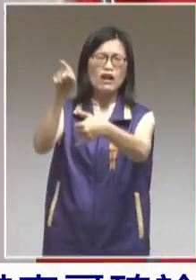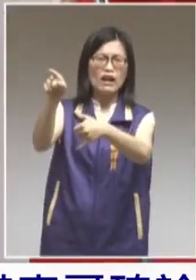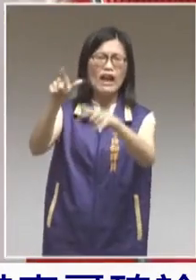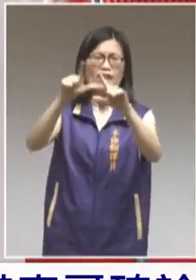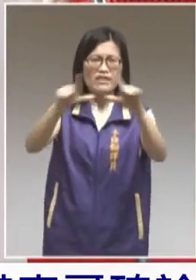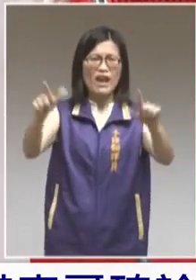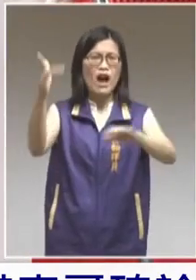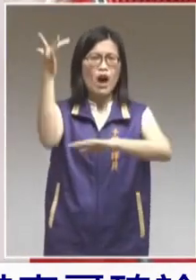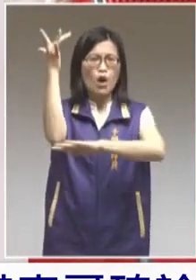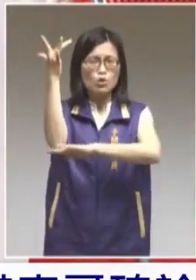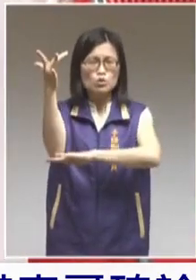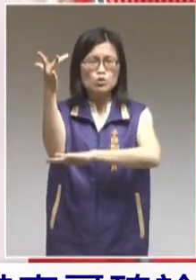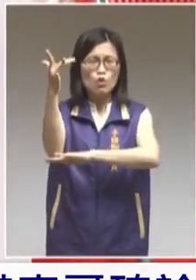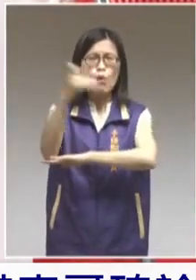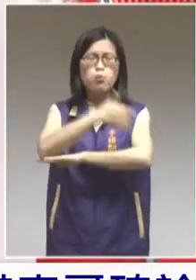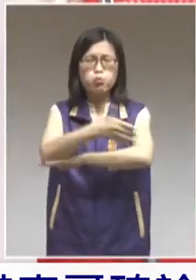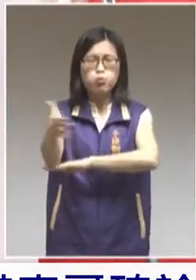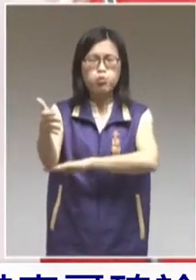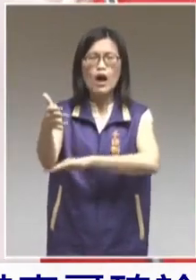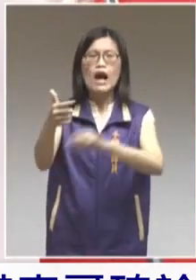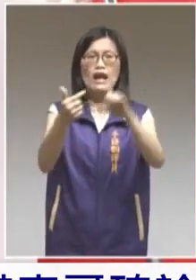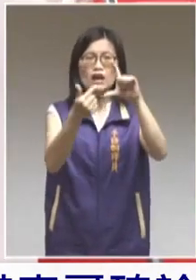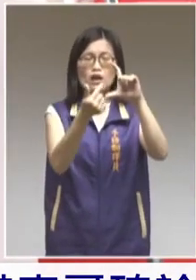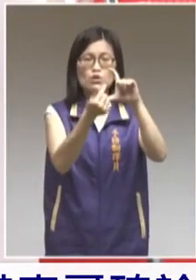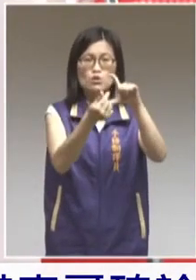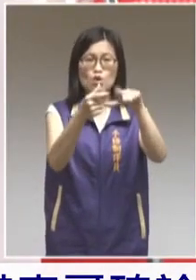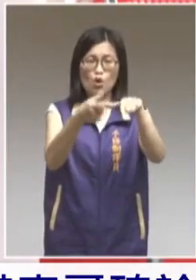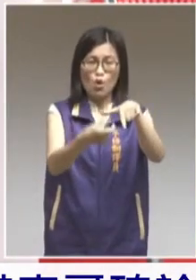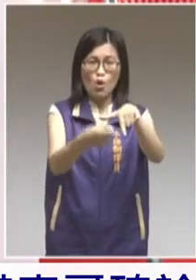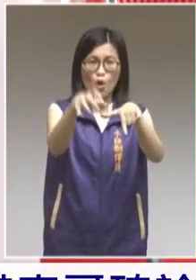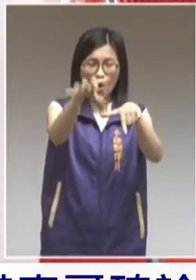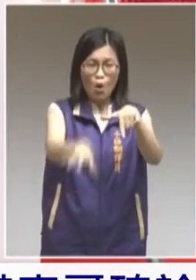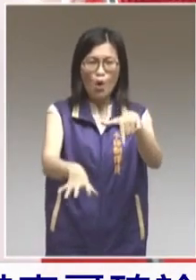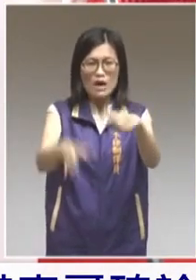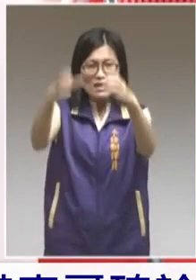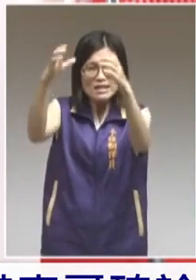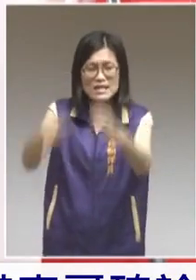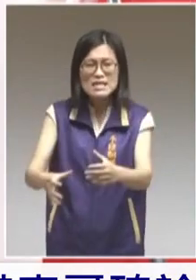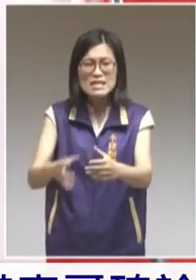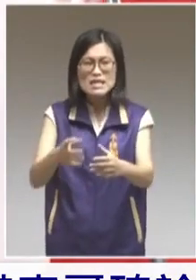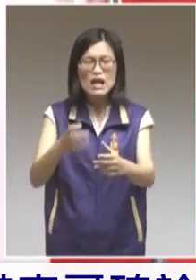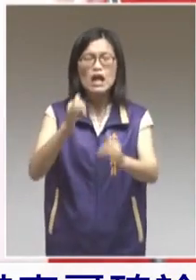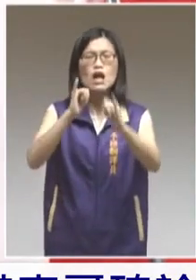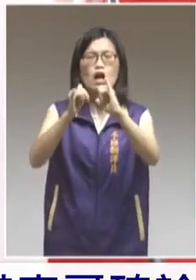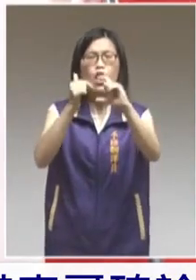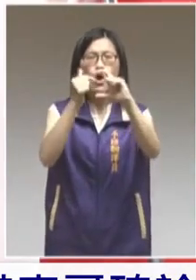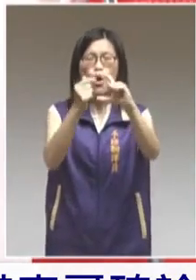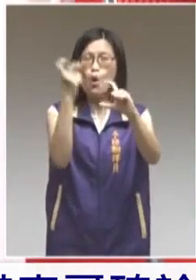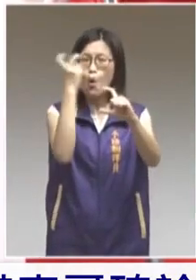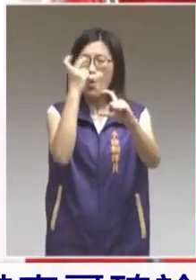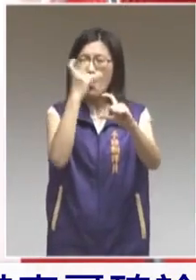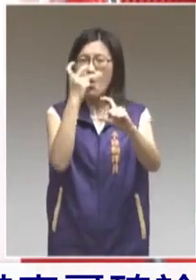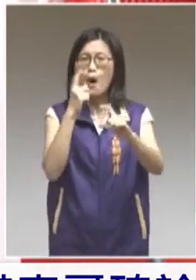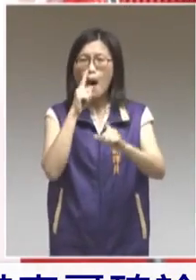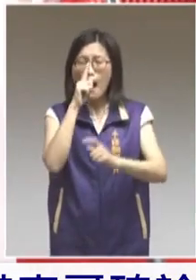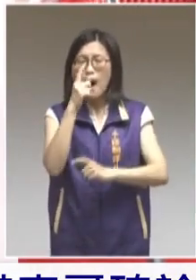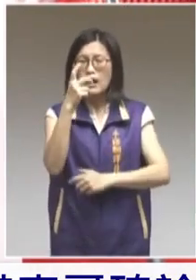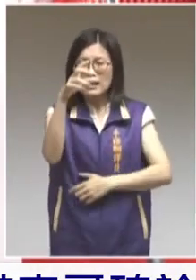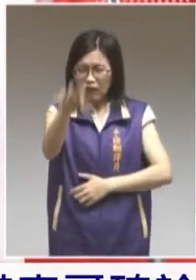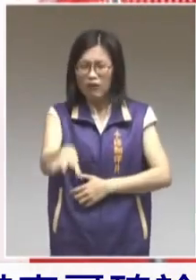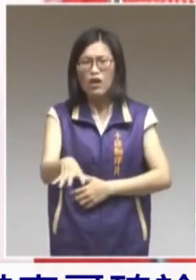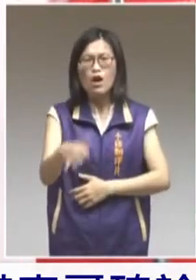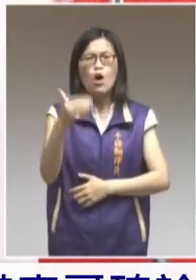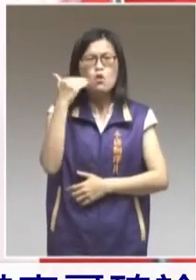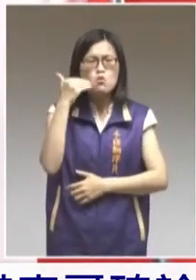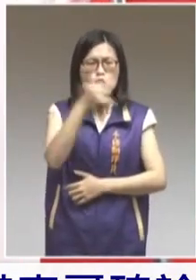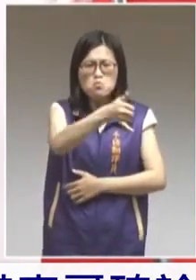乡所以我们在我们的区公所有设立一个社区筛检站假如有相关的一个足迹，咱大区的